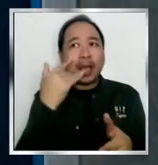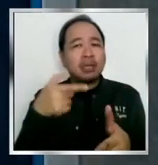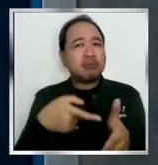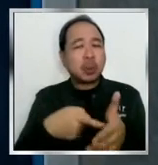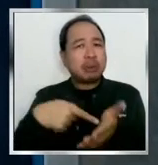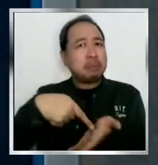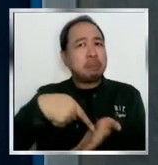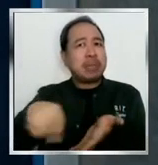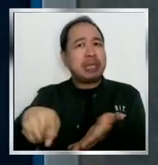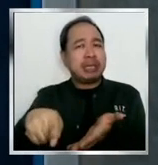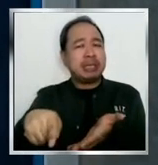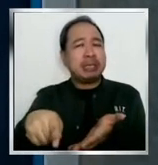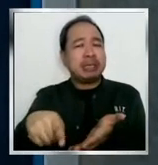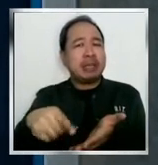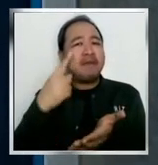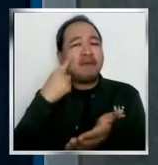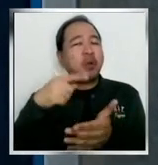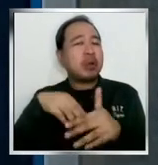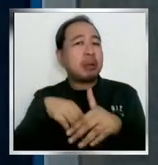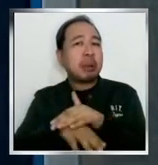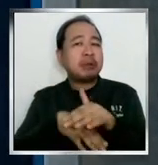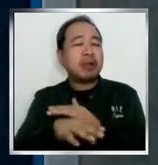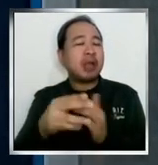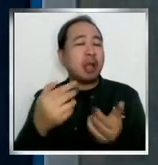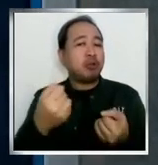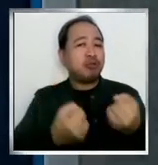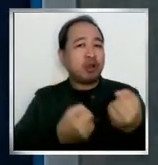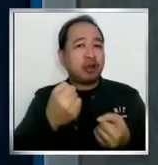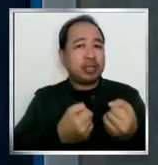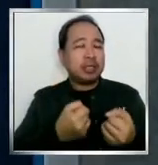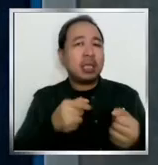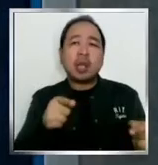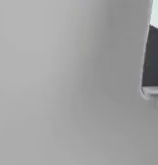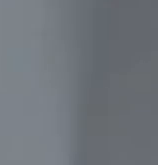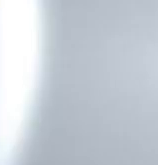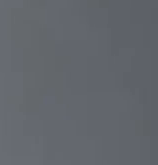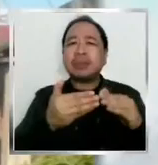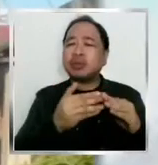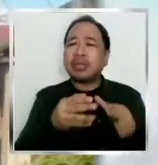Ang paliwanag ng pamunuan ng subdivision tukol dito, tinutukan ni Dano Tingkongo.